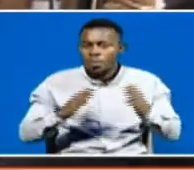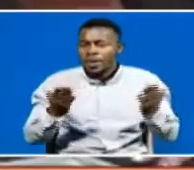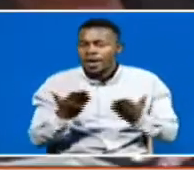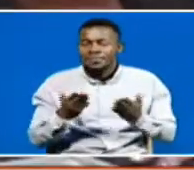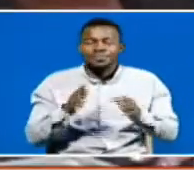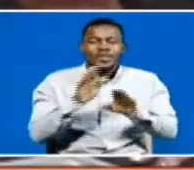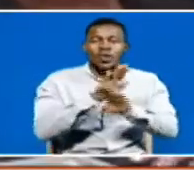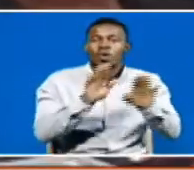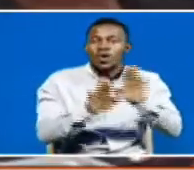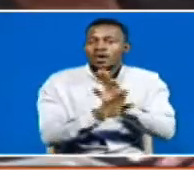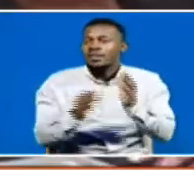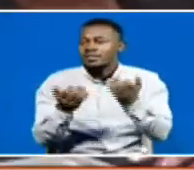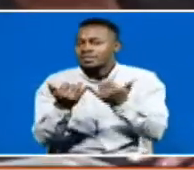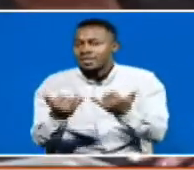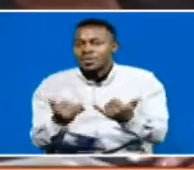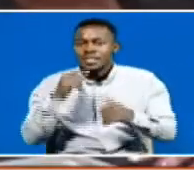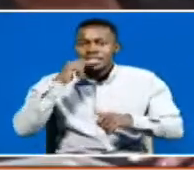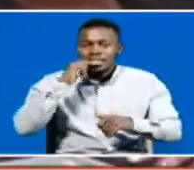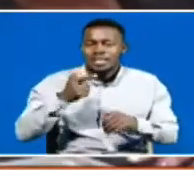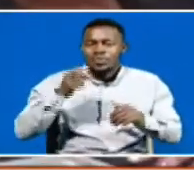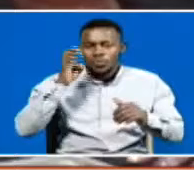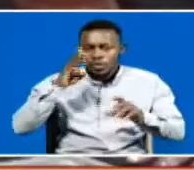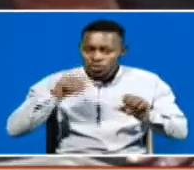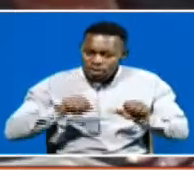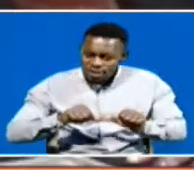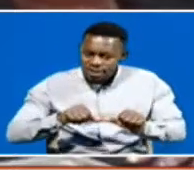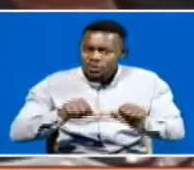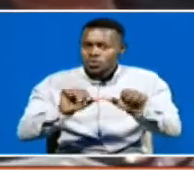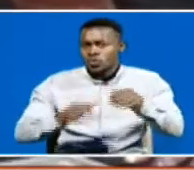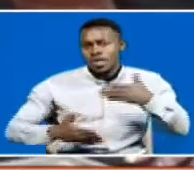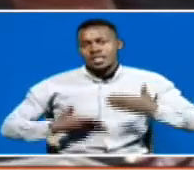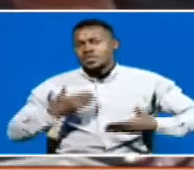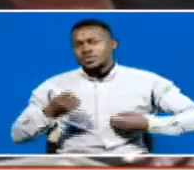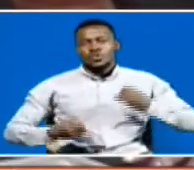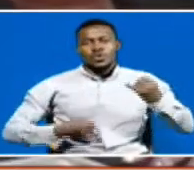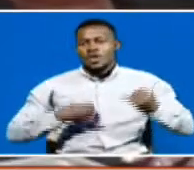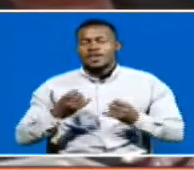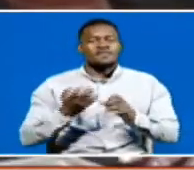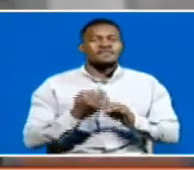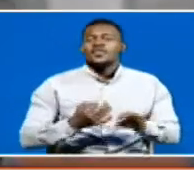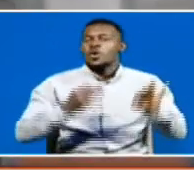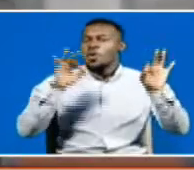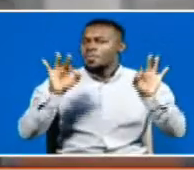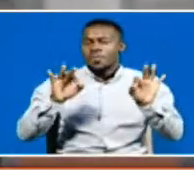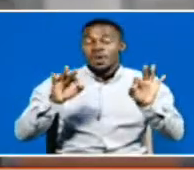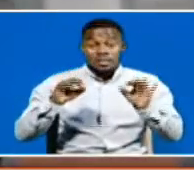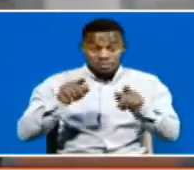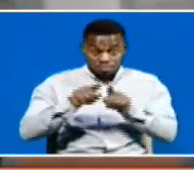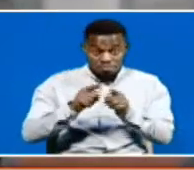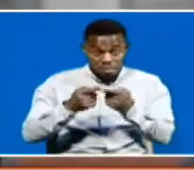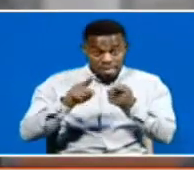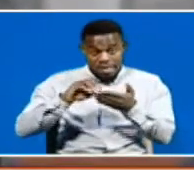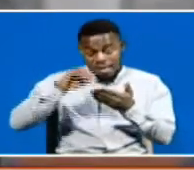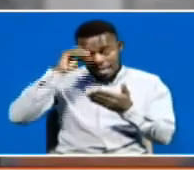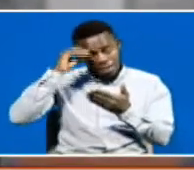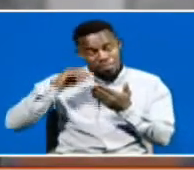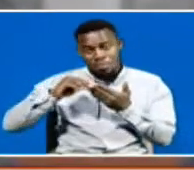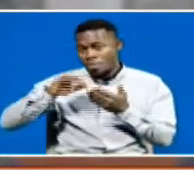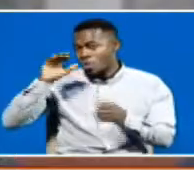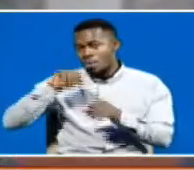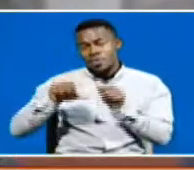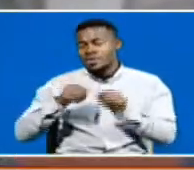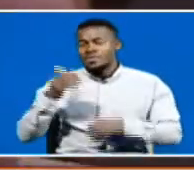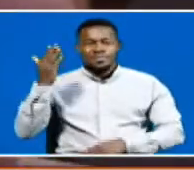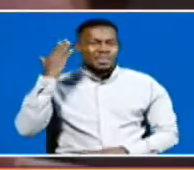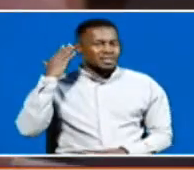anasema ataendelea kusherehekea uhuru wake na kuwa amejifunza mengi katika wakati huo mashtaka yake. Emmanuel To, KT